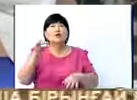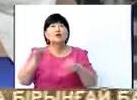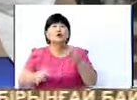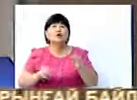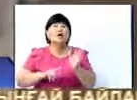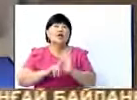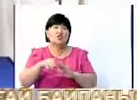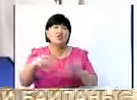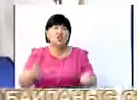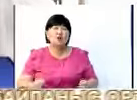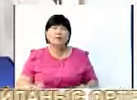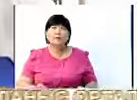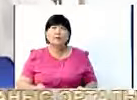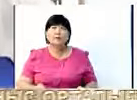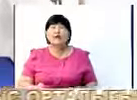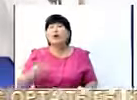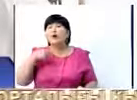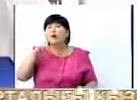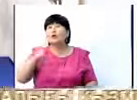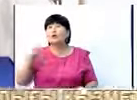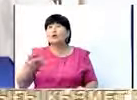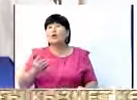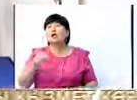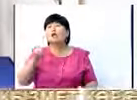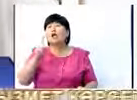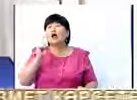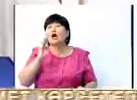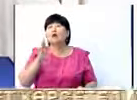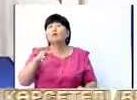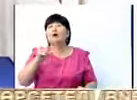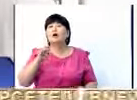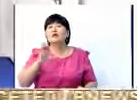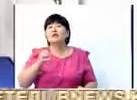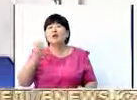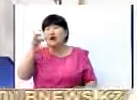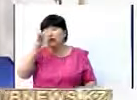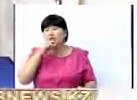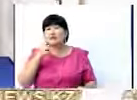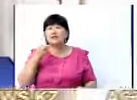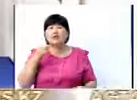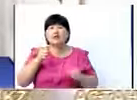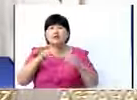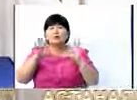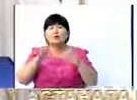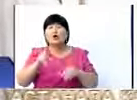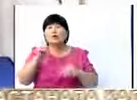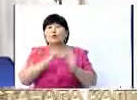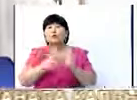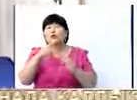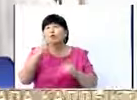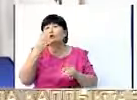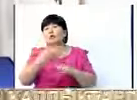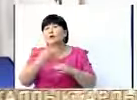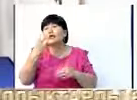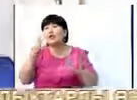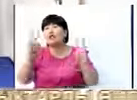жетті. Сот алушылар Шахаев пен Манатовтар Қазақстан Республикасы қылмыстық кодексінің 192-ші бабының 4-ші бөлігінің